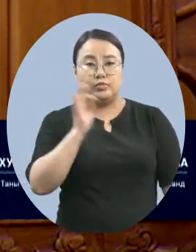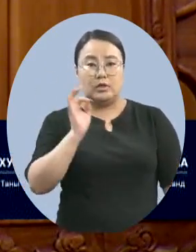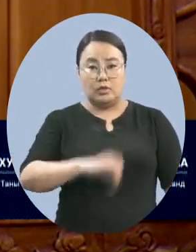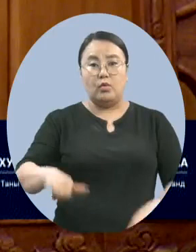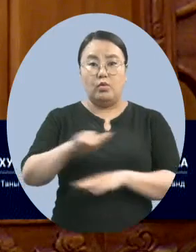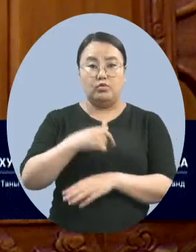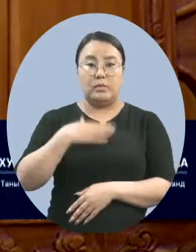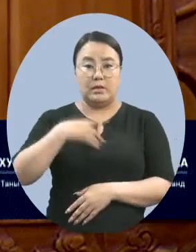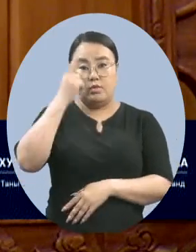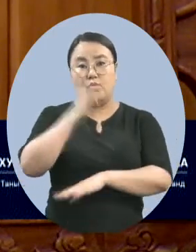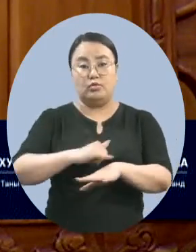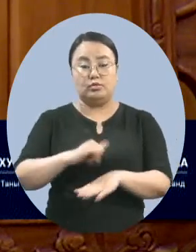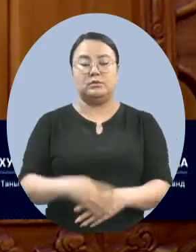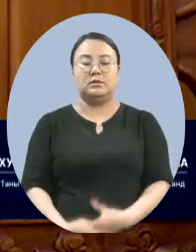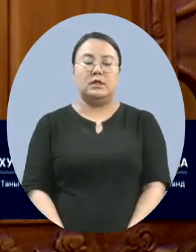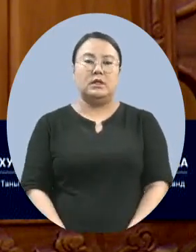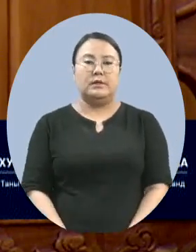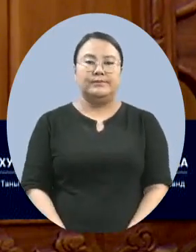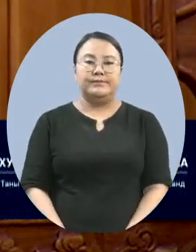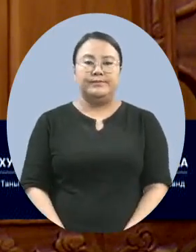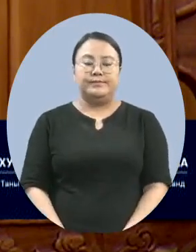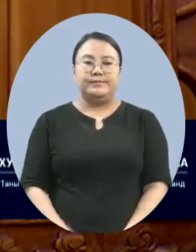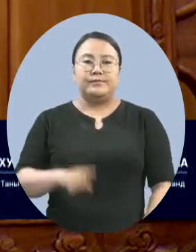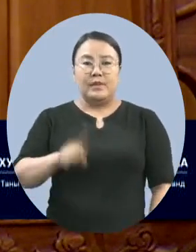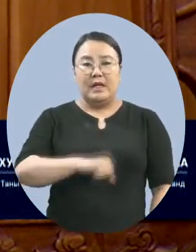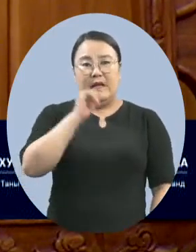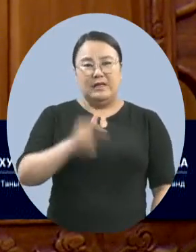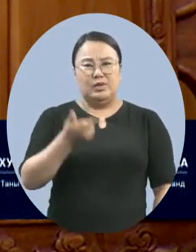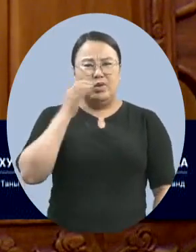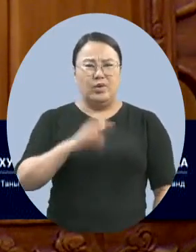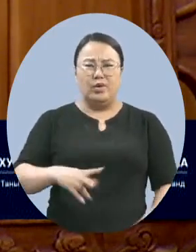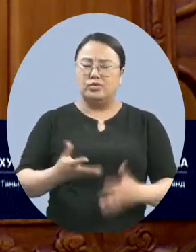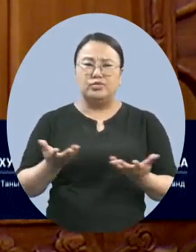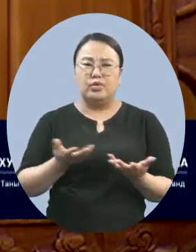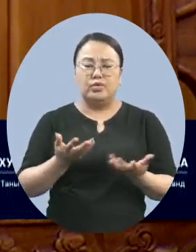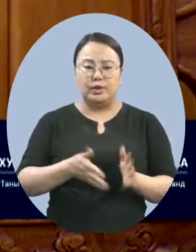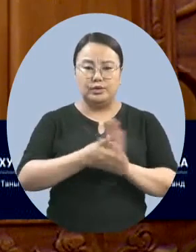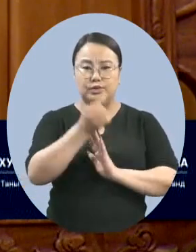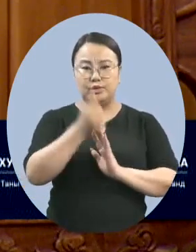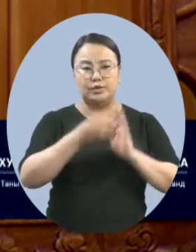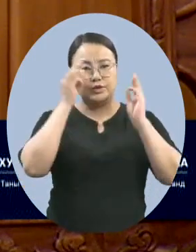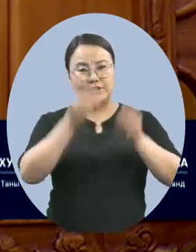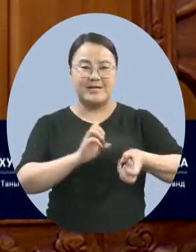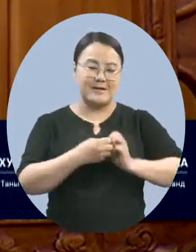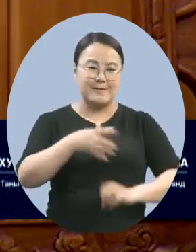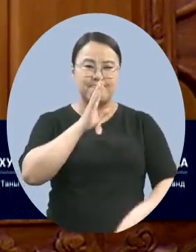ийм улс шүү. А энэ улсын энэ асуудлын гол нь юу вэ гэхээр бид нар төсвийн шийдвэр гаргахтаа дандаа